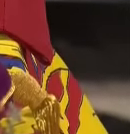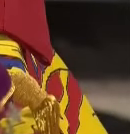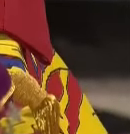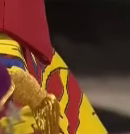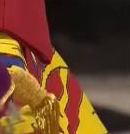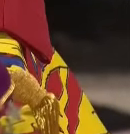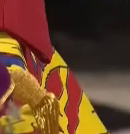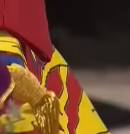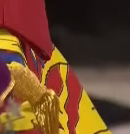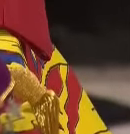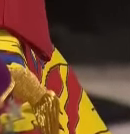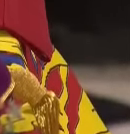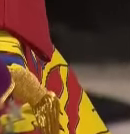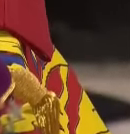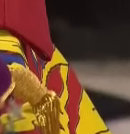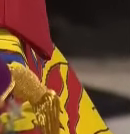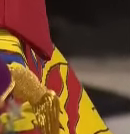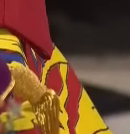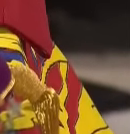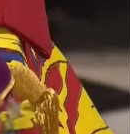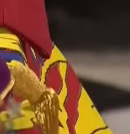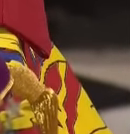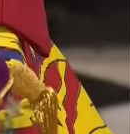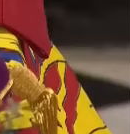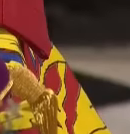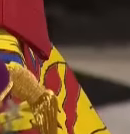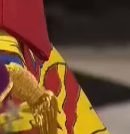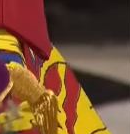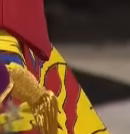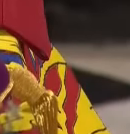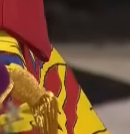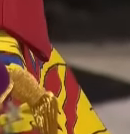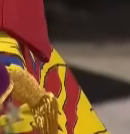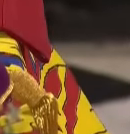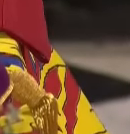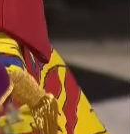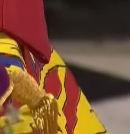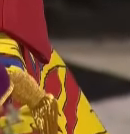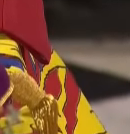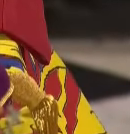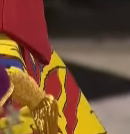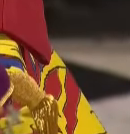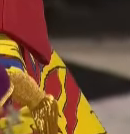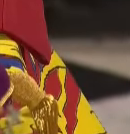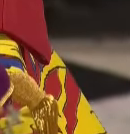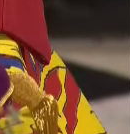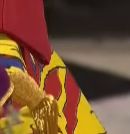In communion with the blessed saints, and aided by angels and archangels,